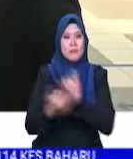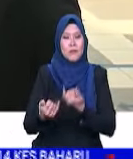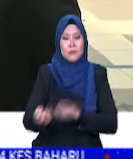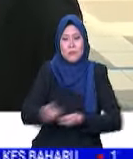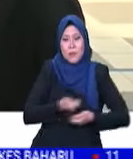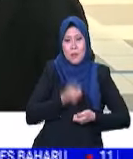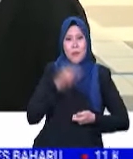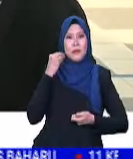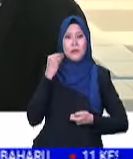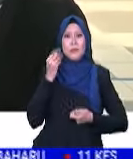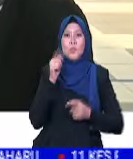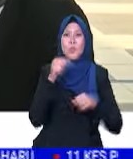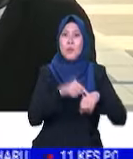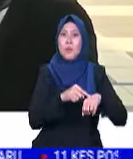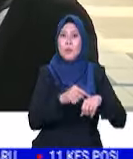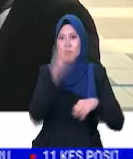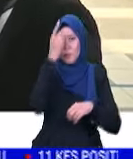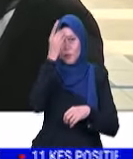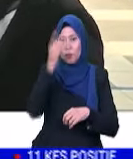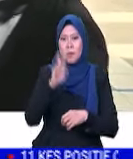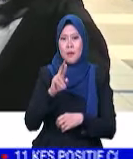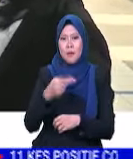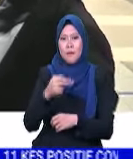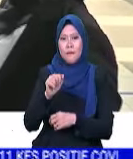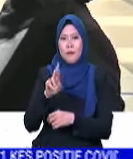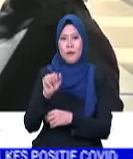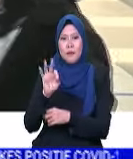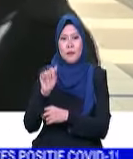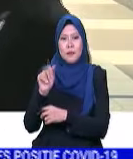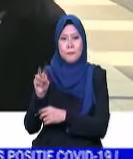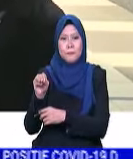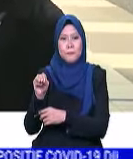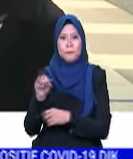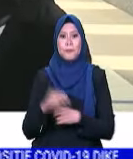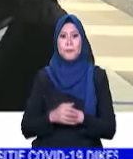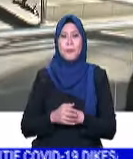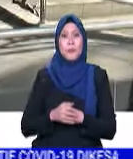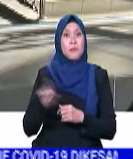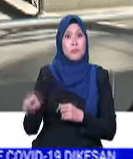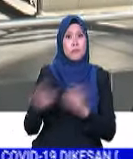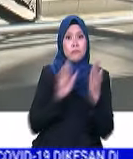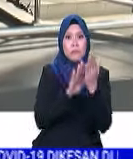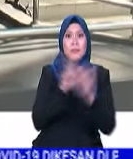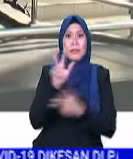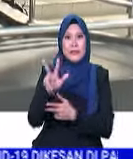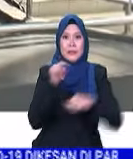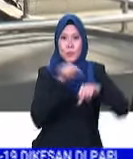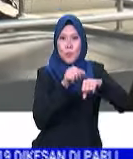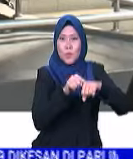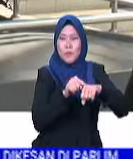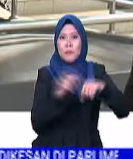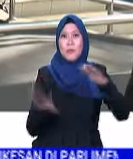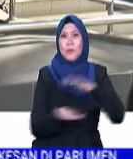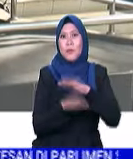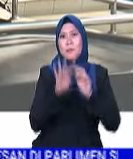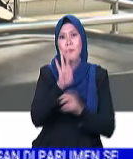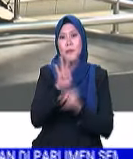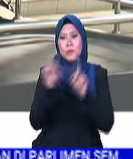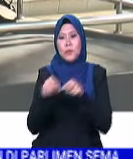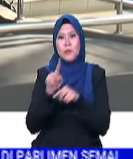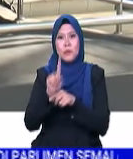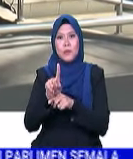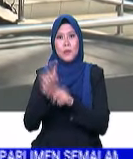balik tuduhan terhadap Datuk Hafarizam. Mengikut pertuduhan, Dato' Hafarizam berdepan tiga tuduhan di bawah Seksyen